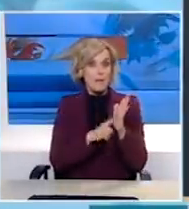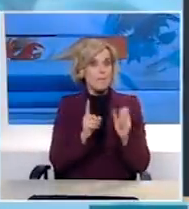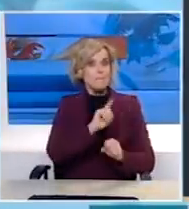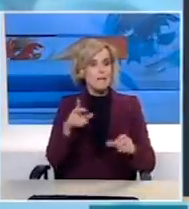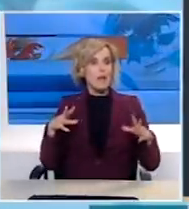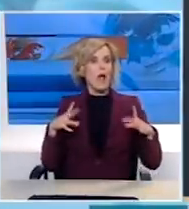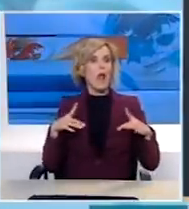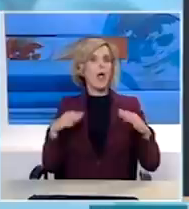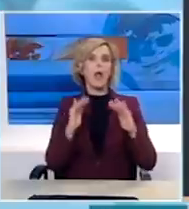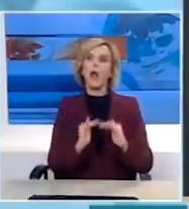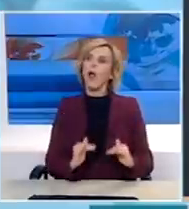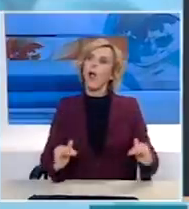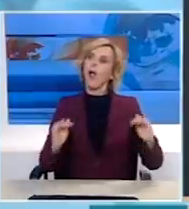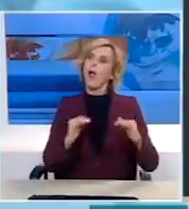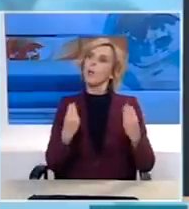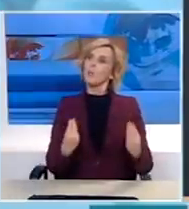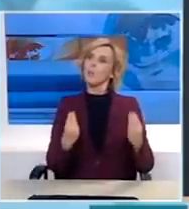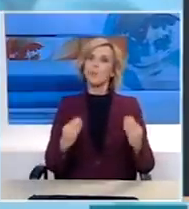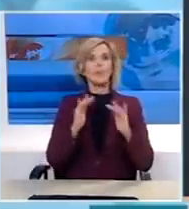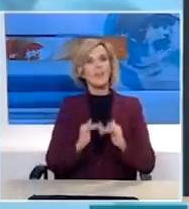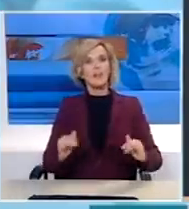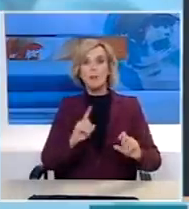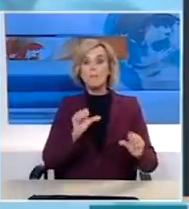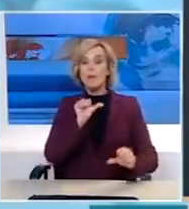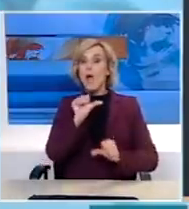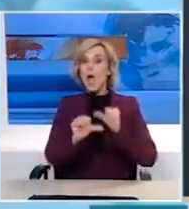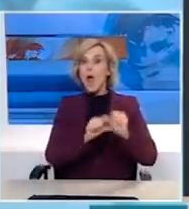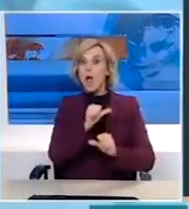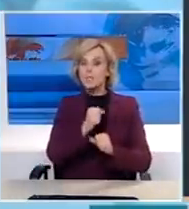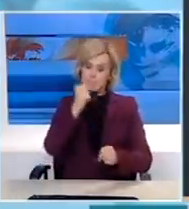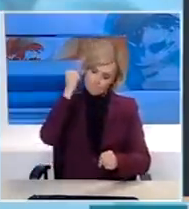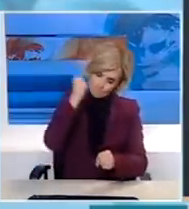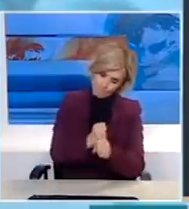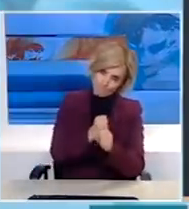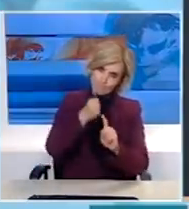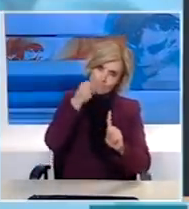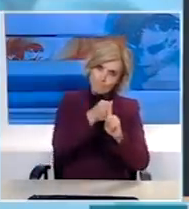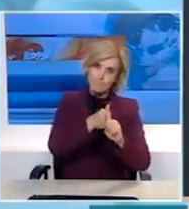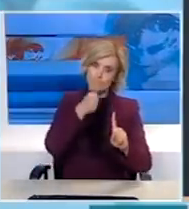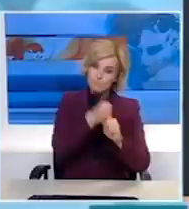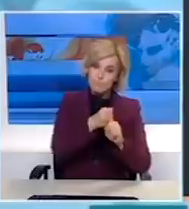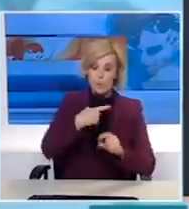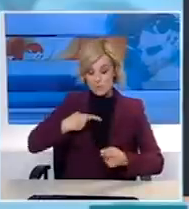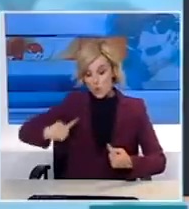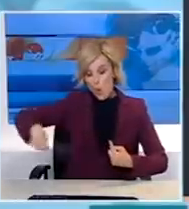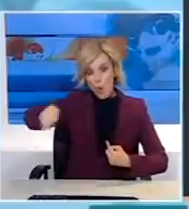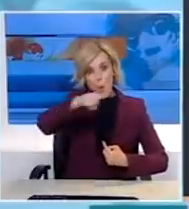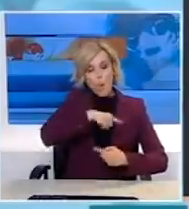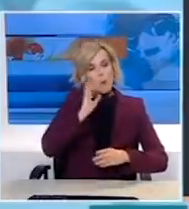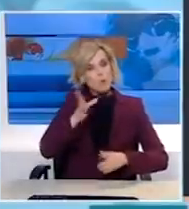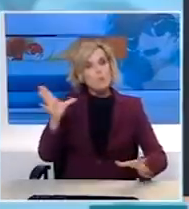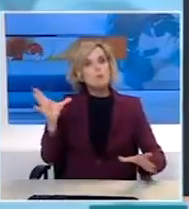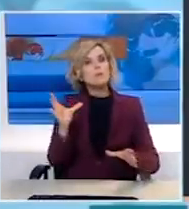φυσικασμό. Δεν θέλουμε η εικόνα μας να ανατραπεί τις επόμενες ημέρες ή εβδομάδες. Μπορούμε όλοι μαζί να πετύχουμε ένα